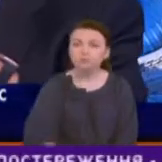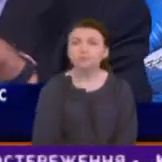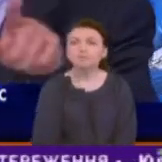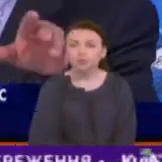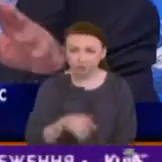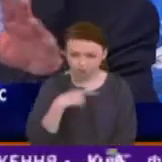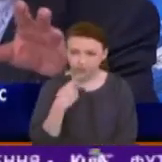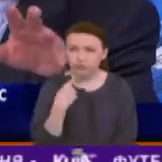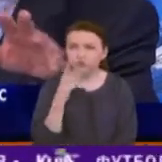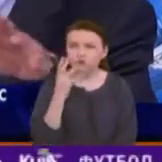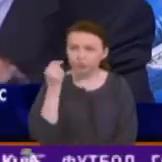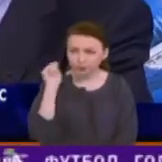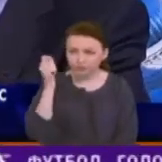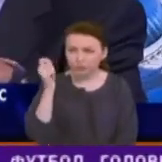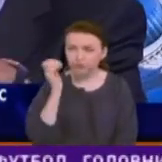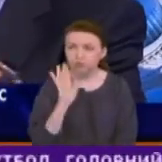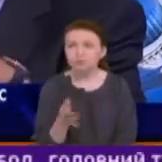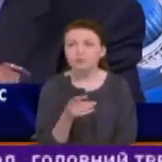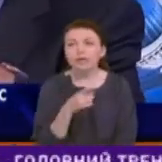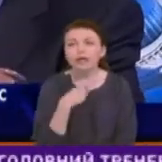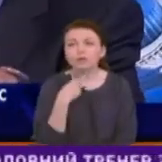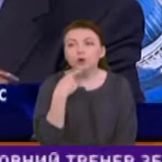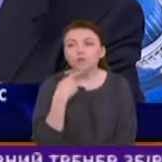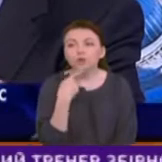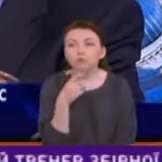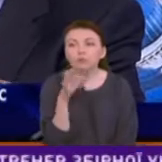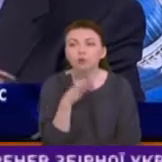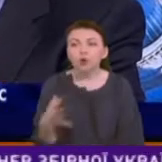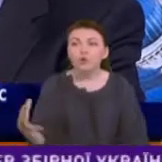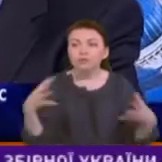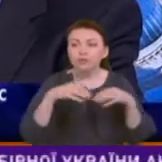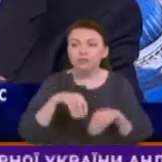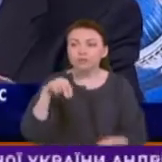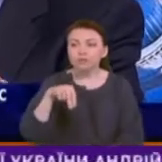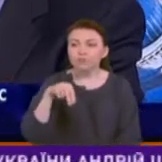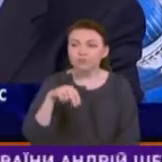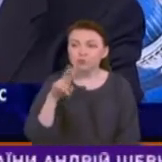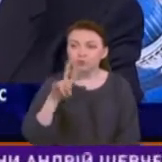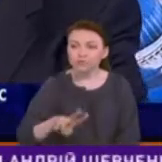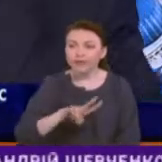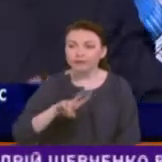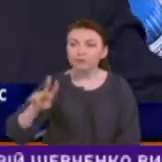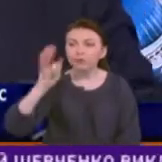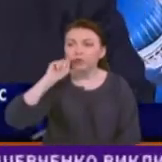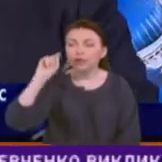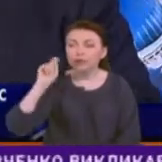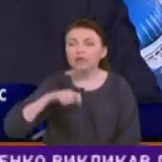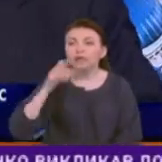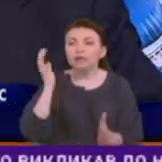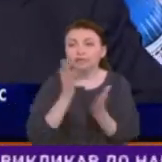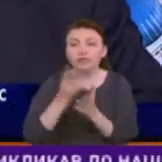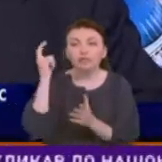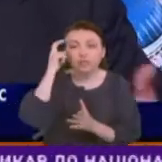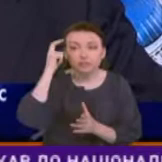будемо проговорювати. Просто, коли ми говоримо про цю об'єднану православну церкву України, там же ж, як ми вже зазначали, є і